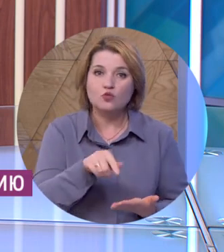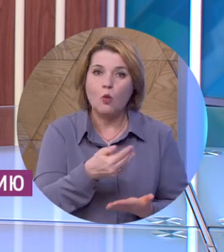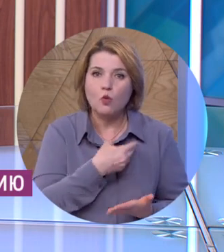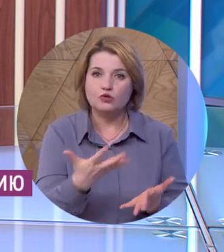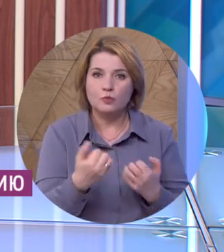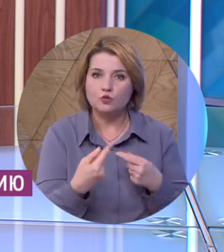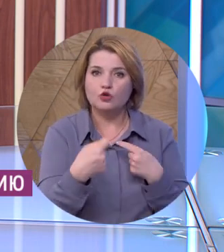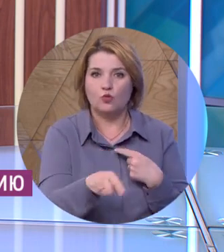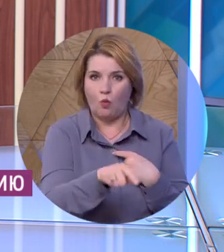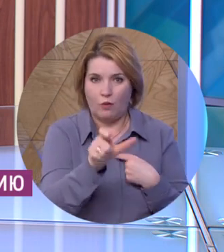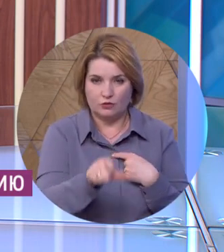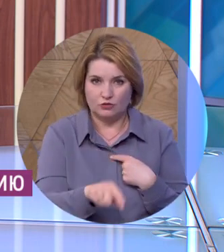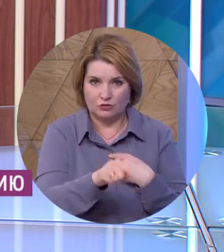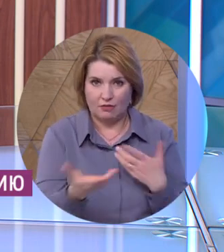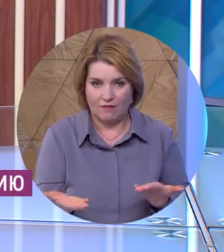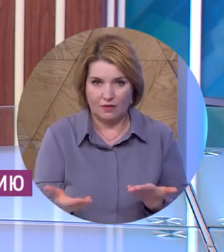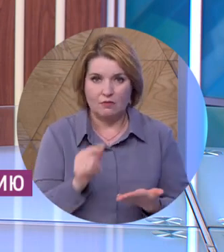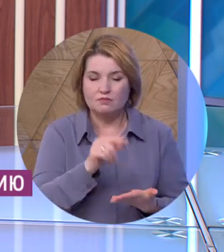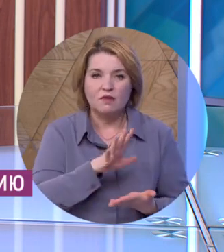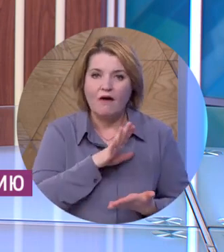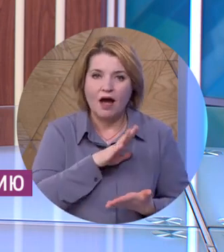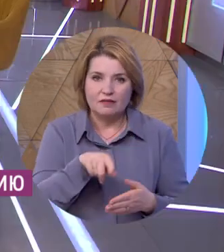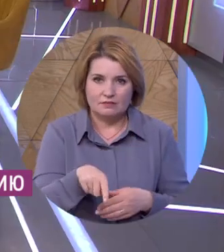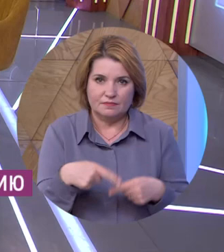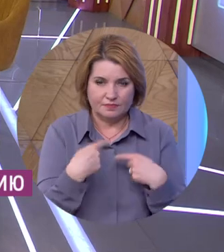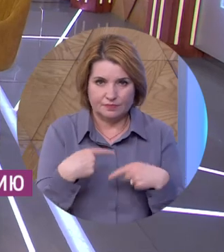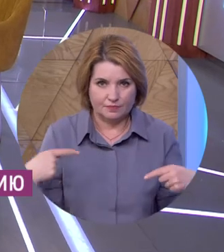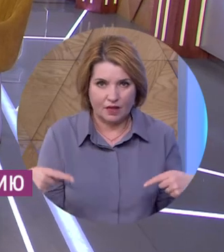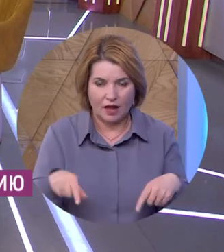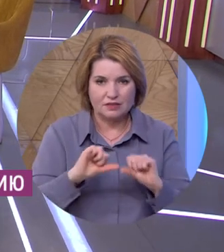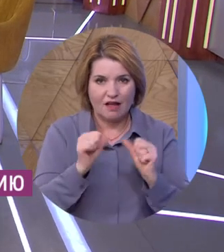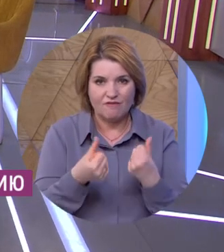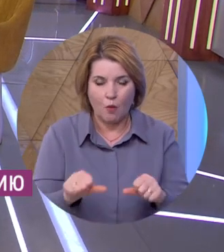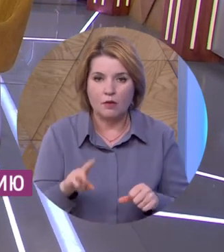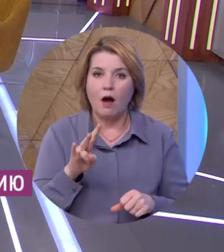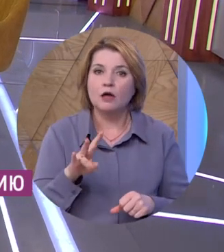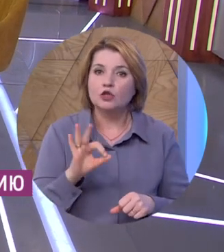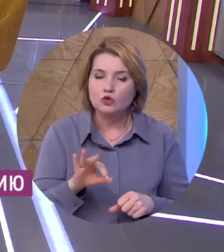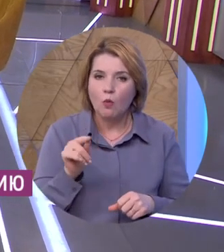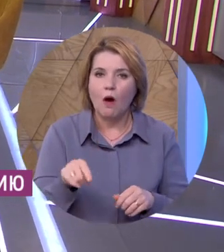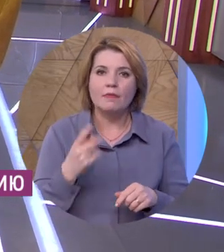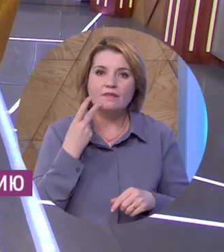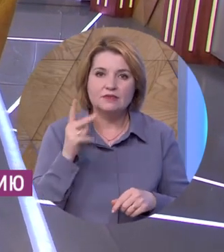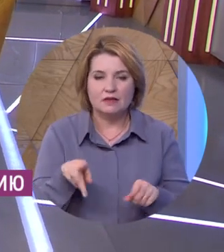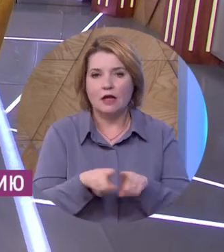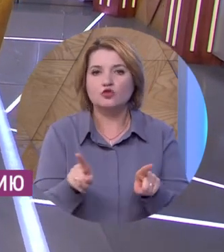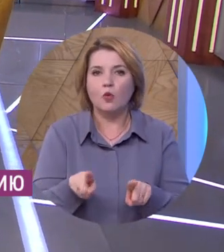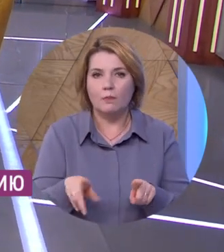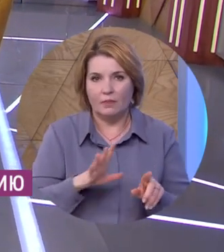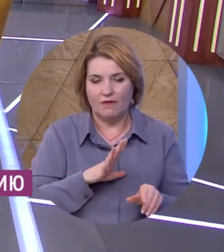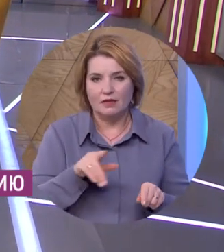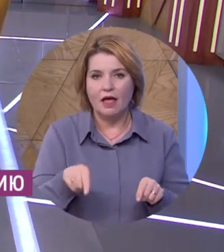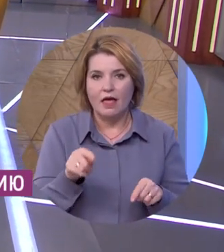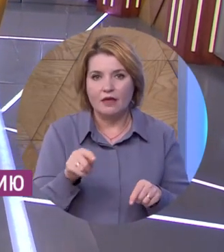сторона, этот вид может быть и степень его достаточно разная, но в той или иной степени, безусловно, уступание своим интересам, своему